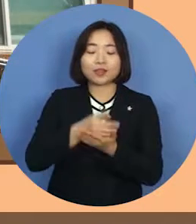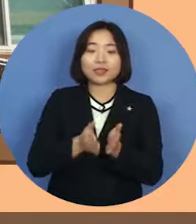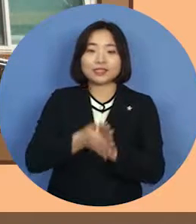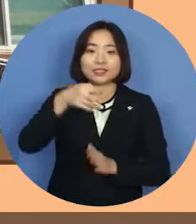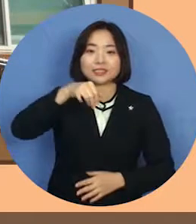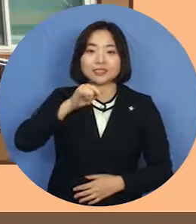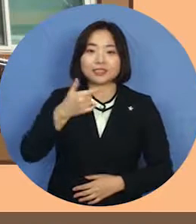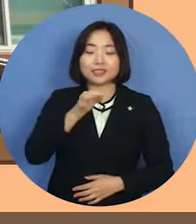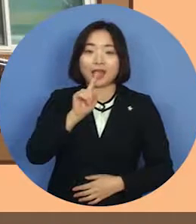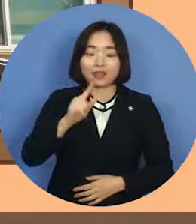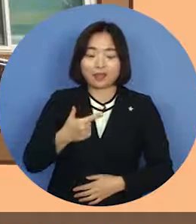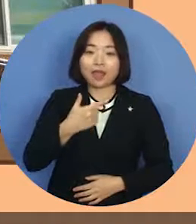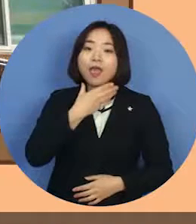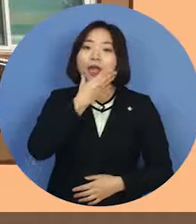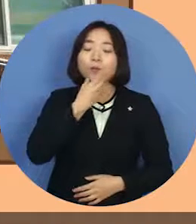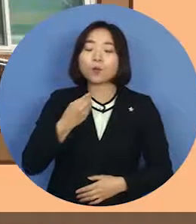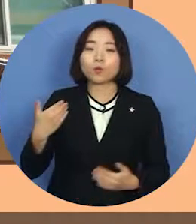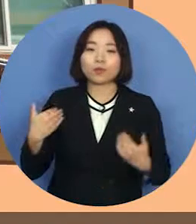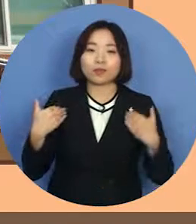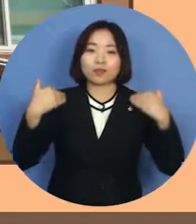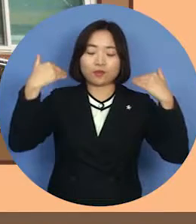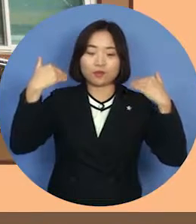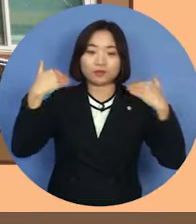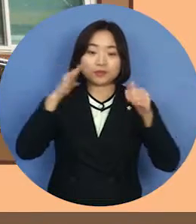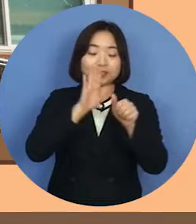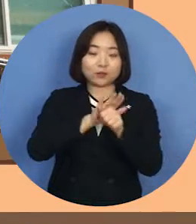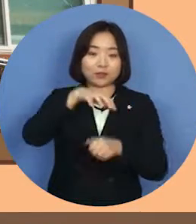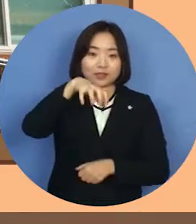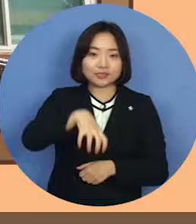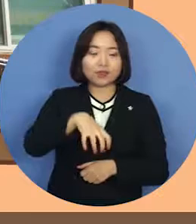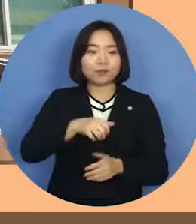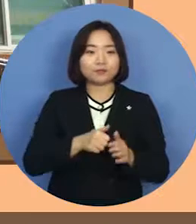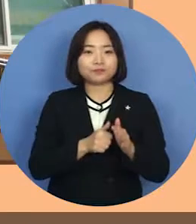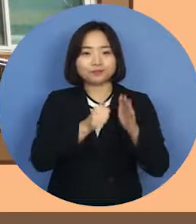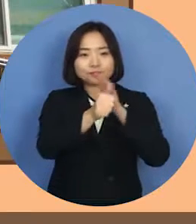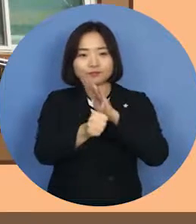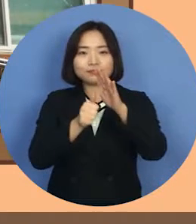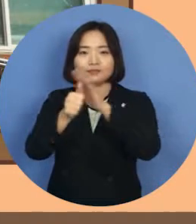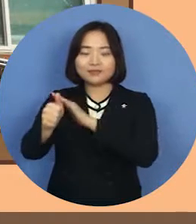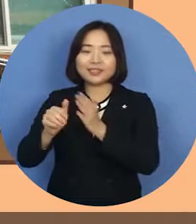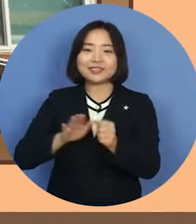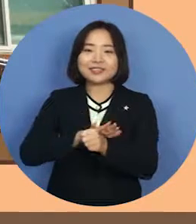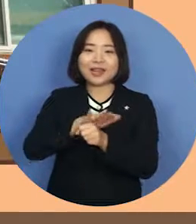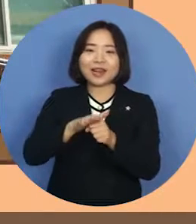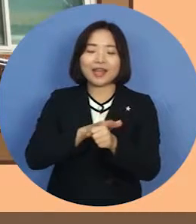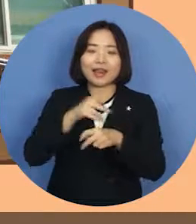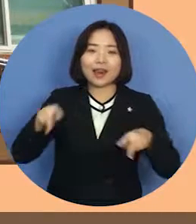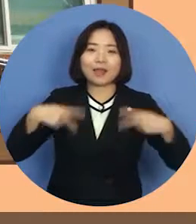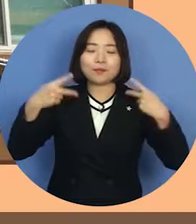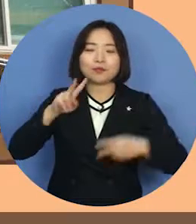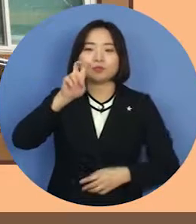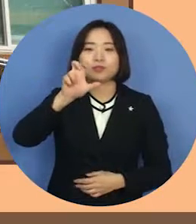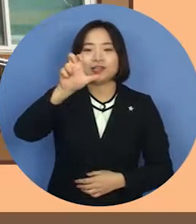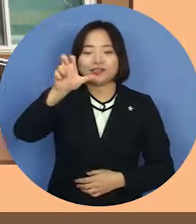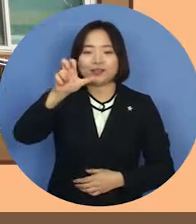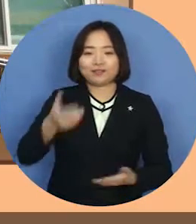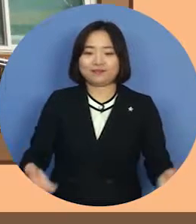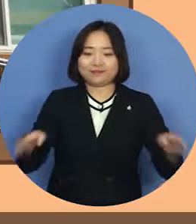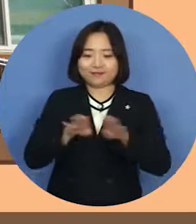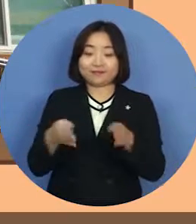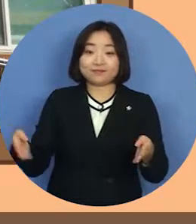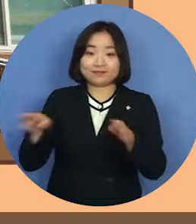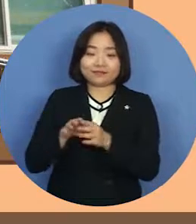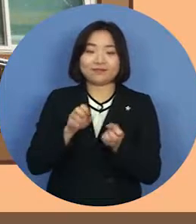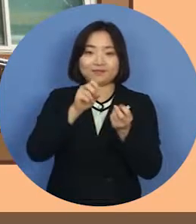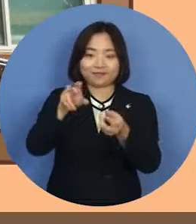천안시 신안동 행복키움지원단에서 행정복지센터를 방문해 관내 저소득 가정을 위한 사랑의 라면 25상자를